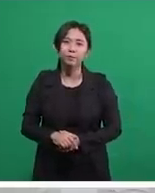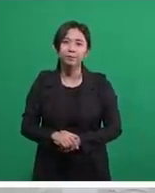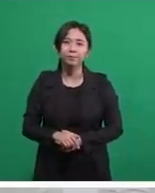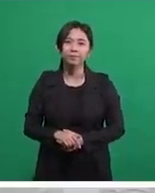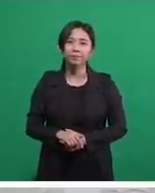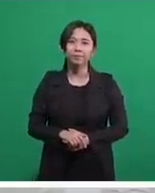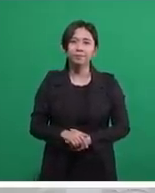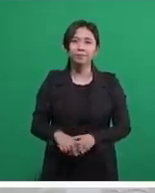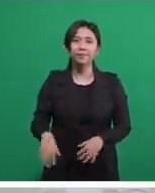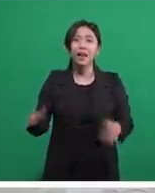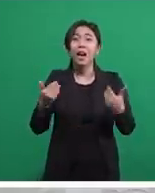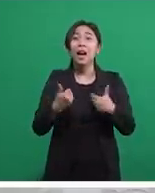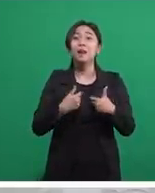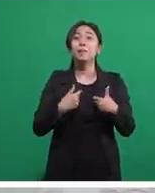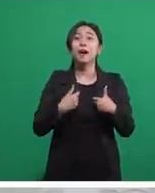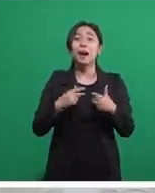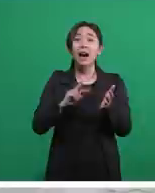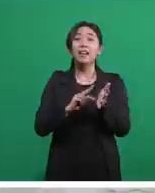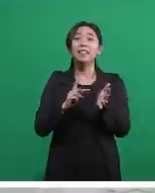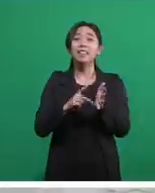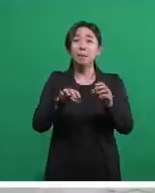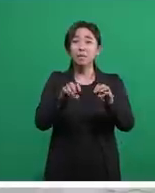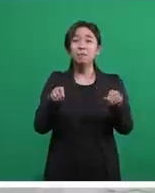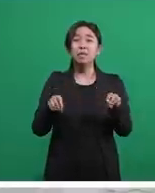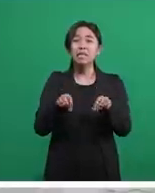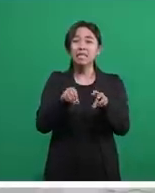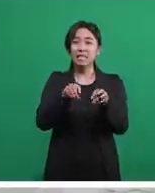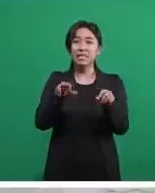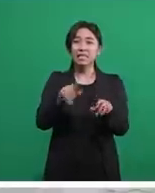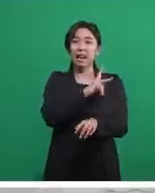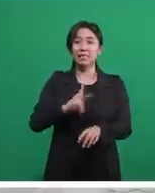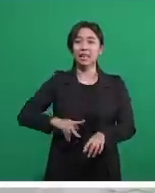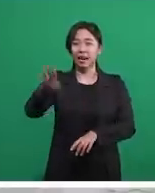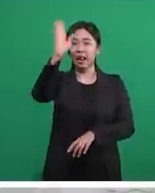Apa bentuk dari benih-benih kerajaan Allah saat sekarang ini?